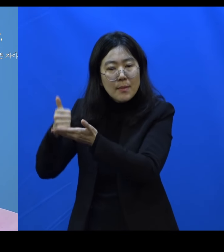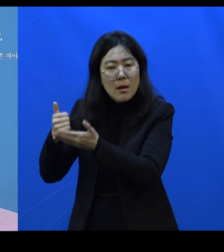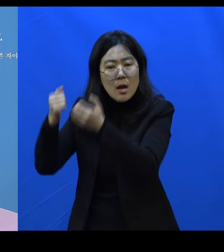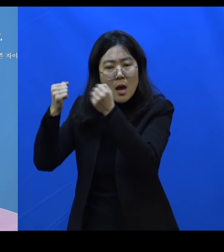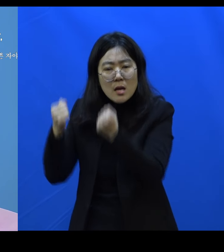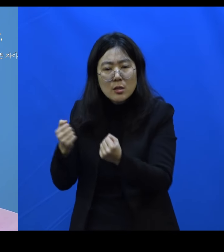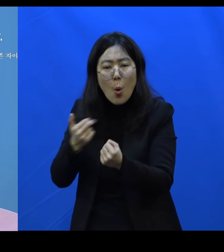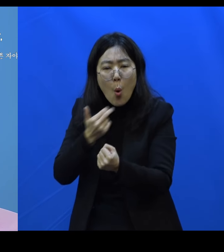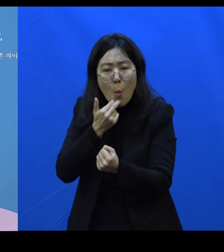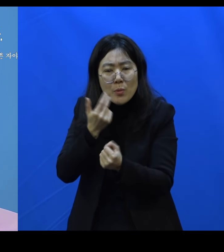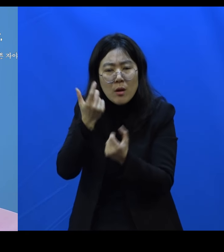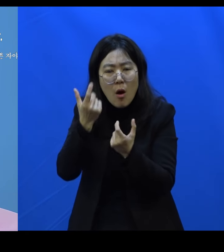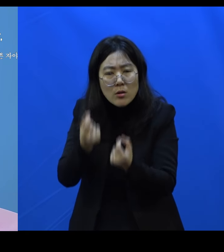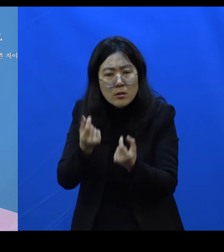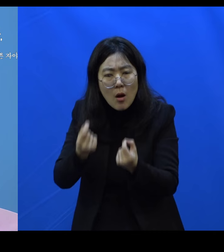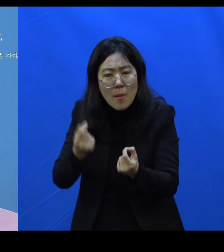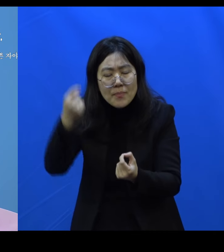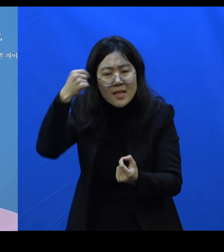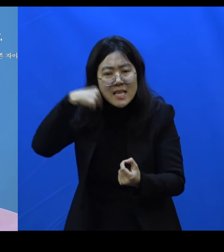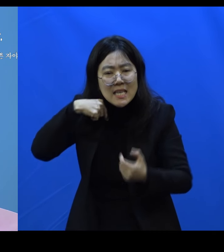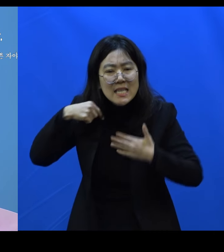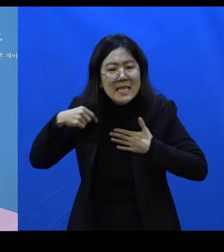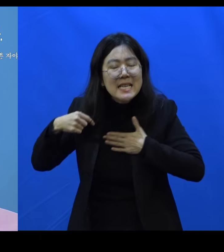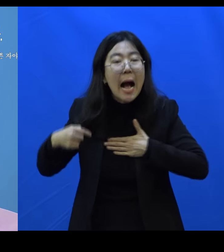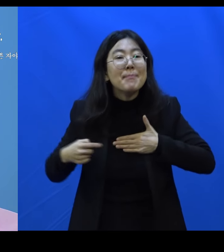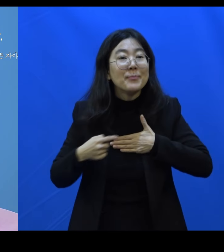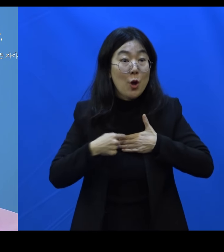자, 그것은 감정이죠. 감정.